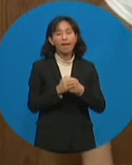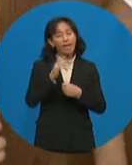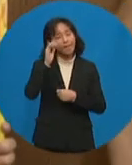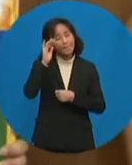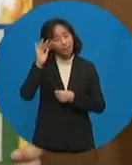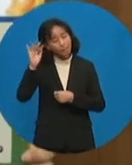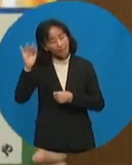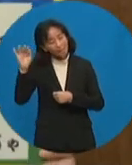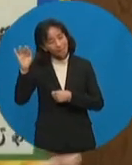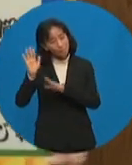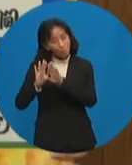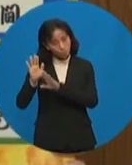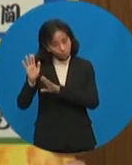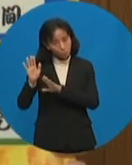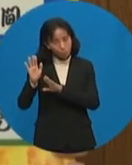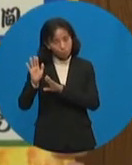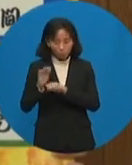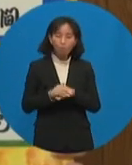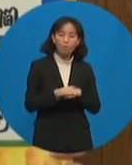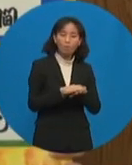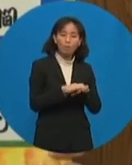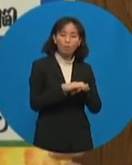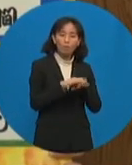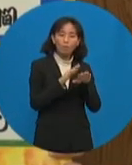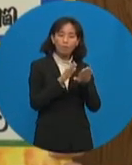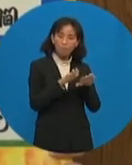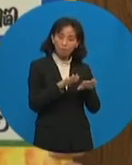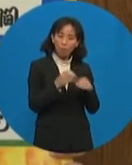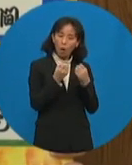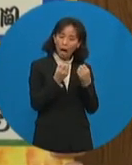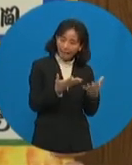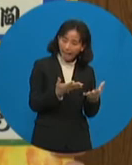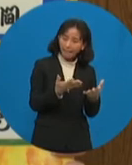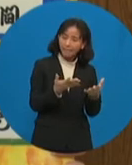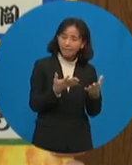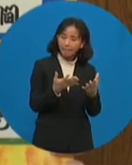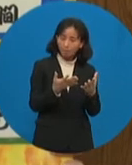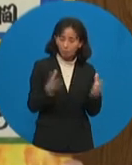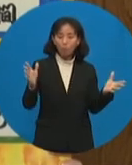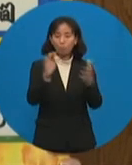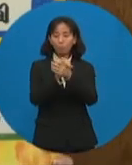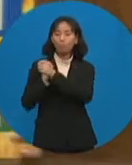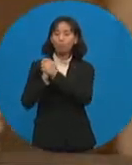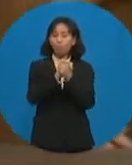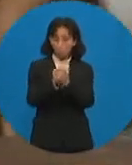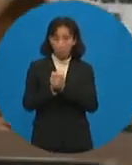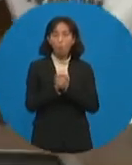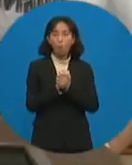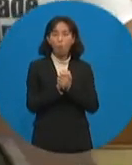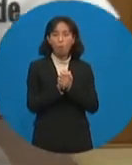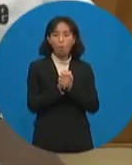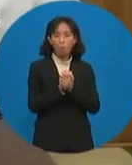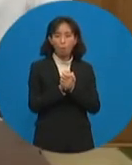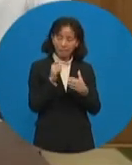店構えと現代の〇〇〇が融合した空間の〇〇〇はファッション